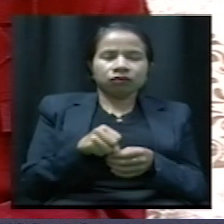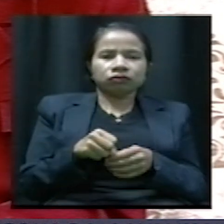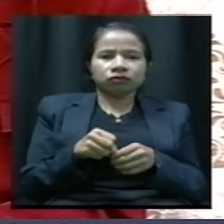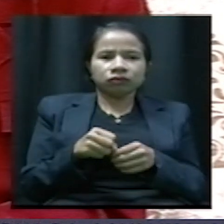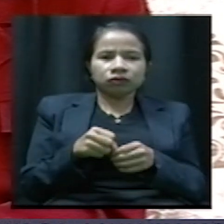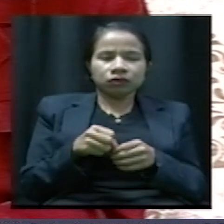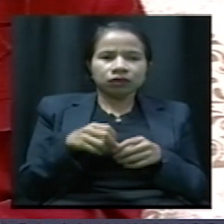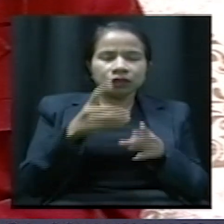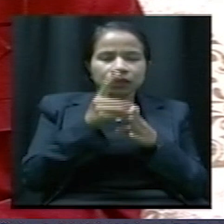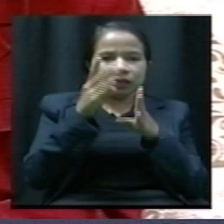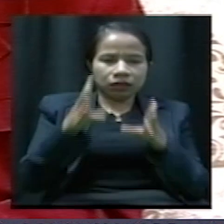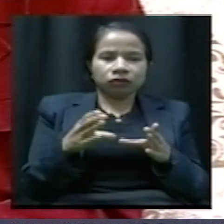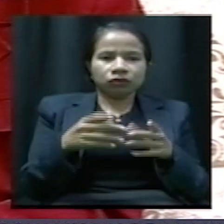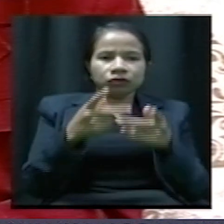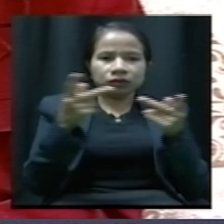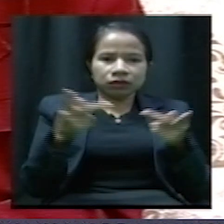Uinsa ita bot ninia